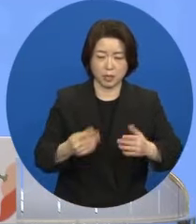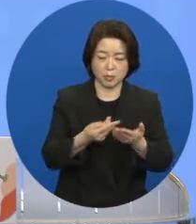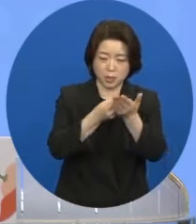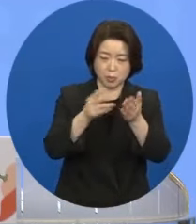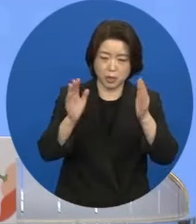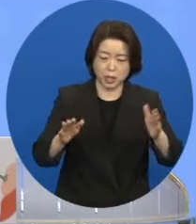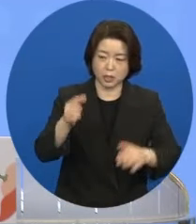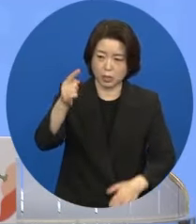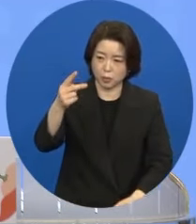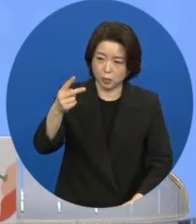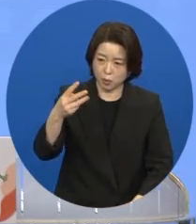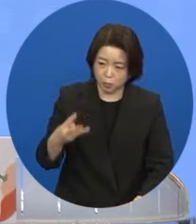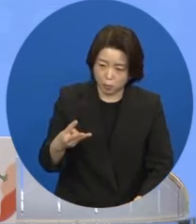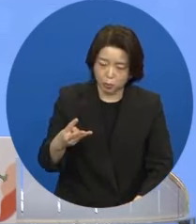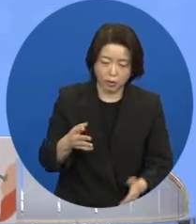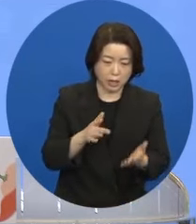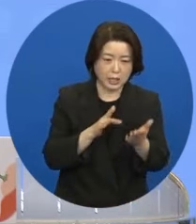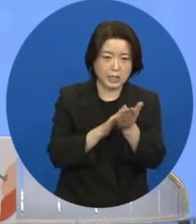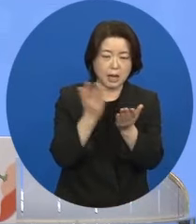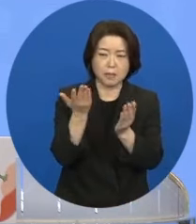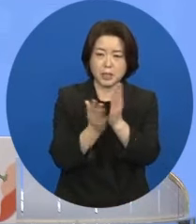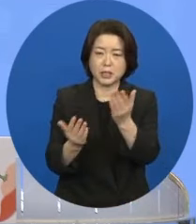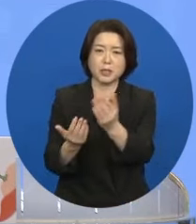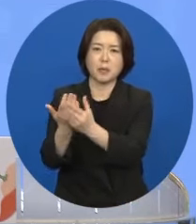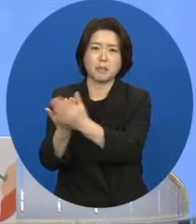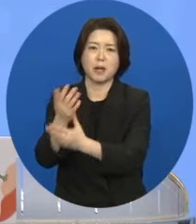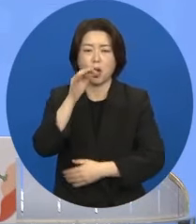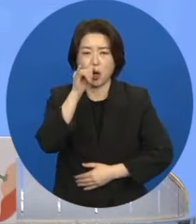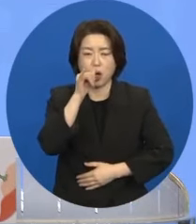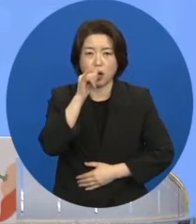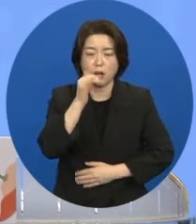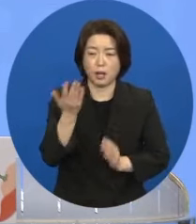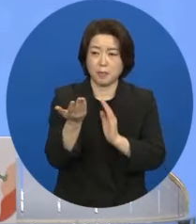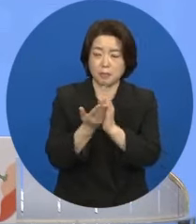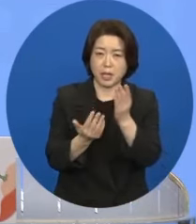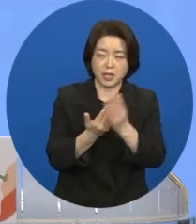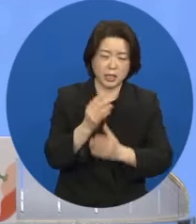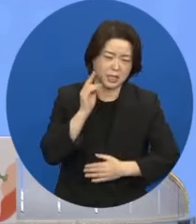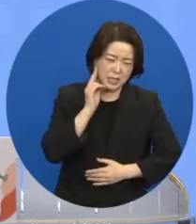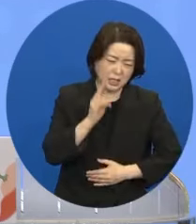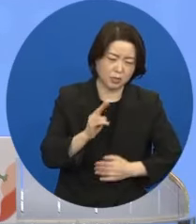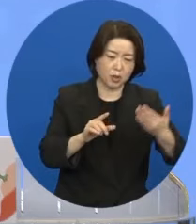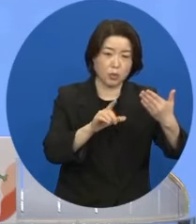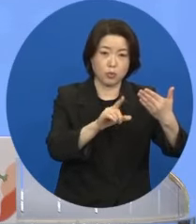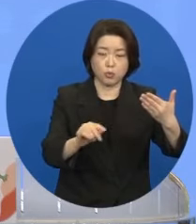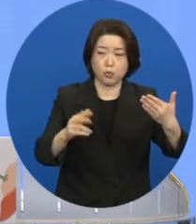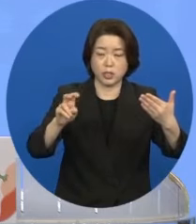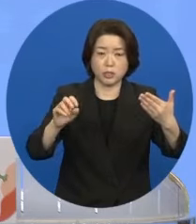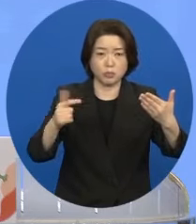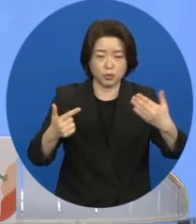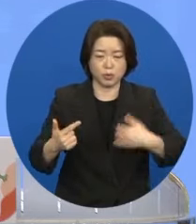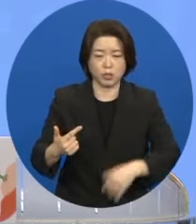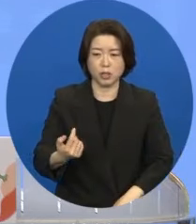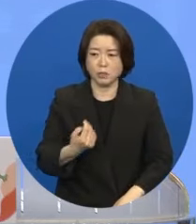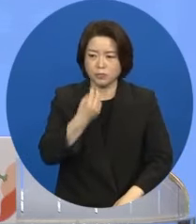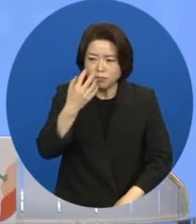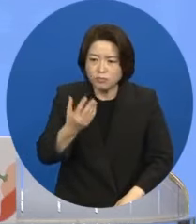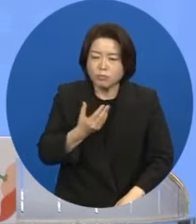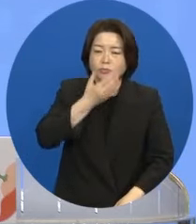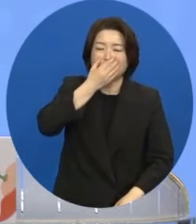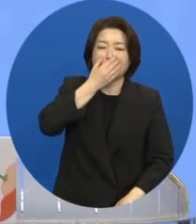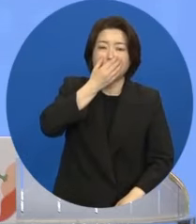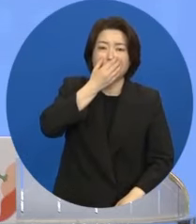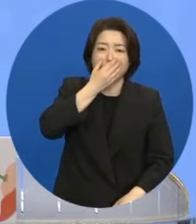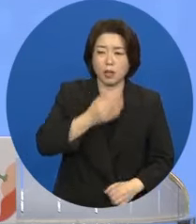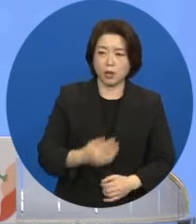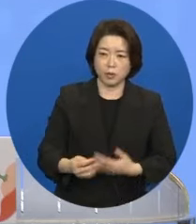부작용이었다아서 발생했습니다 부작용이 가장 심했던 9월 26일에는 산기를 착용하고